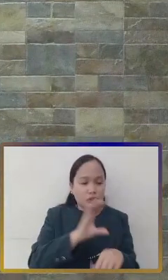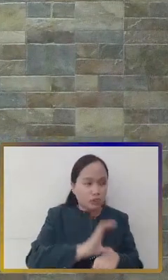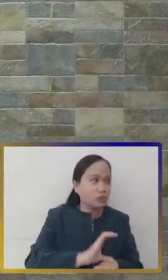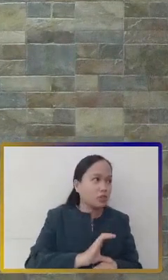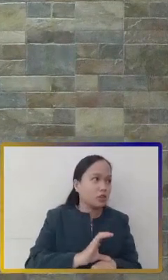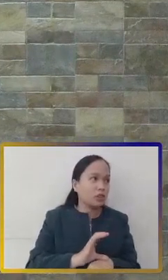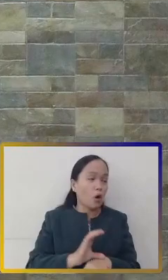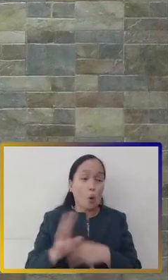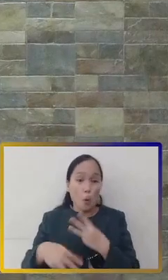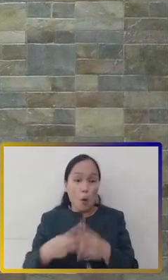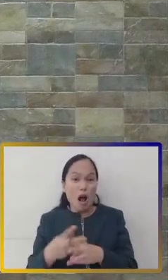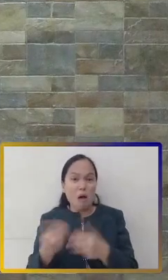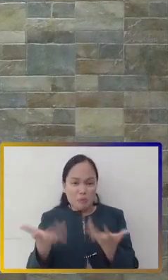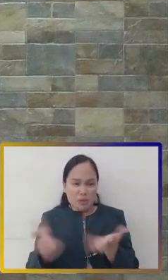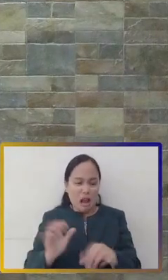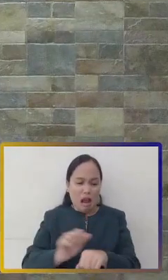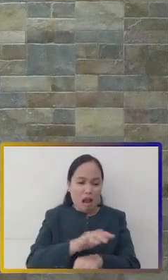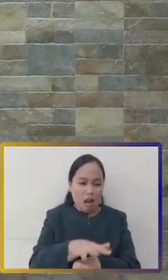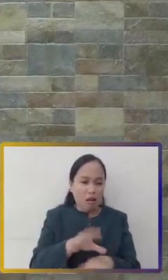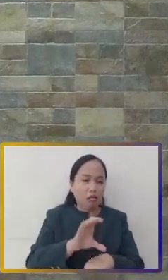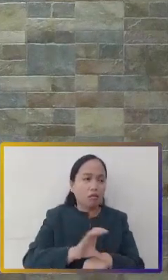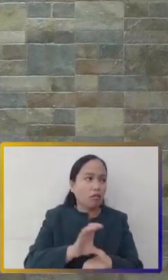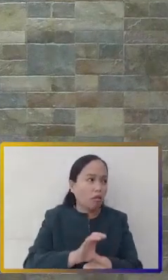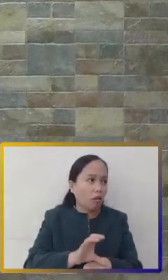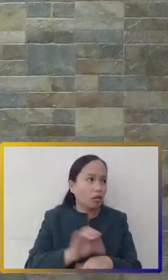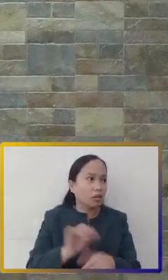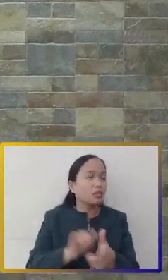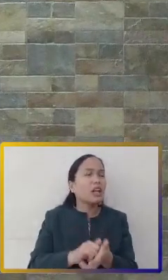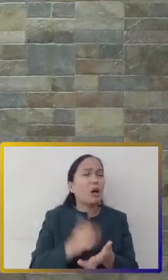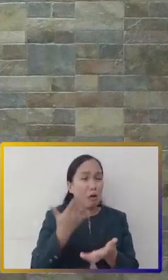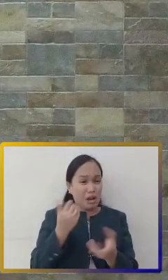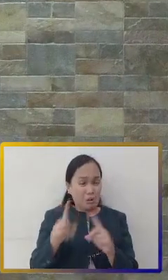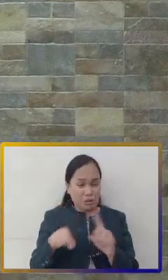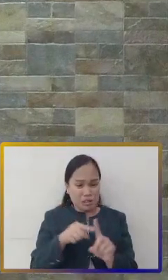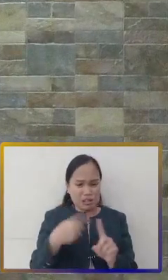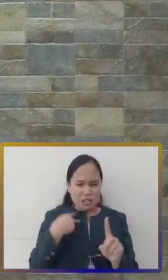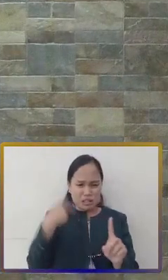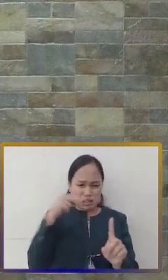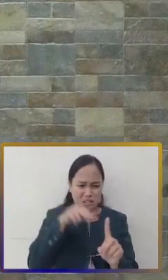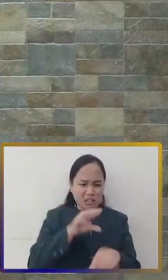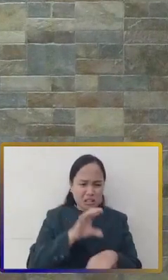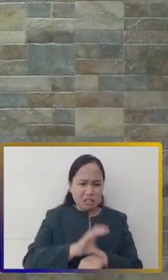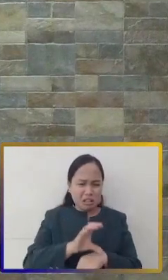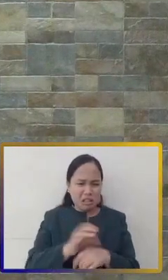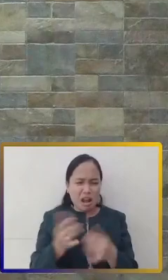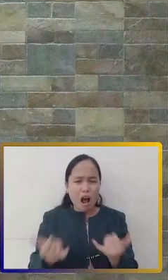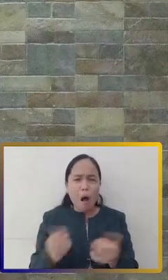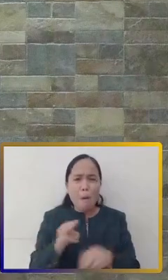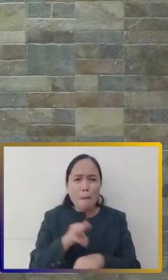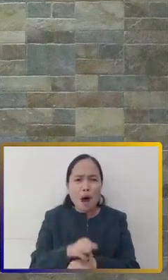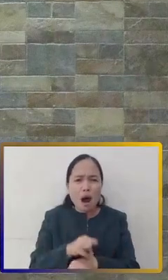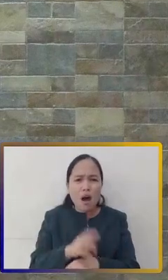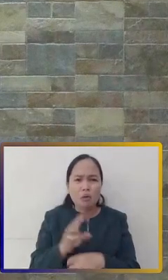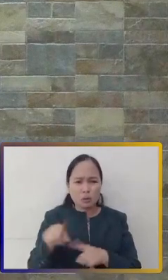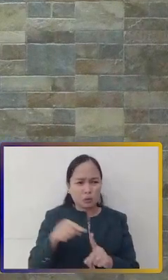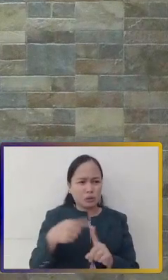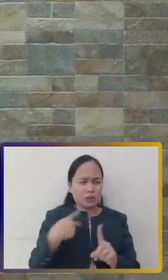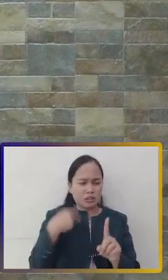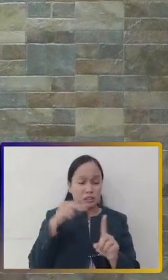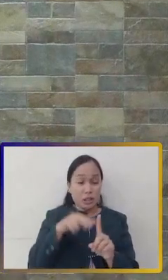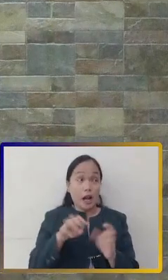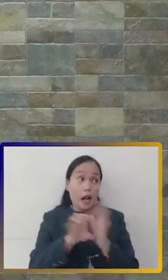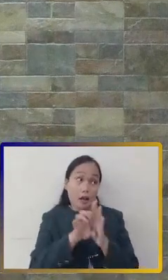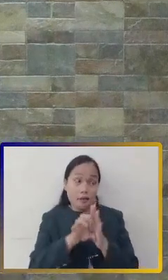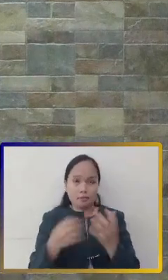na sila ng mundo. Kaya nga po, anong makikita natin? When we look at the ministries sa panahon po ngayon, again, balik tayo sa mga